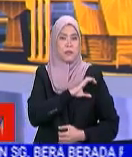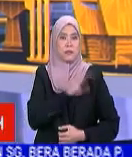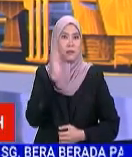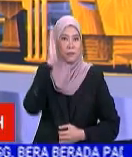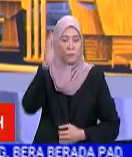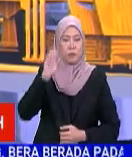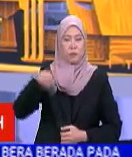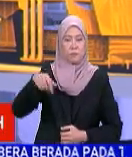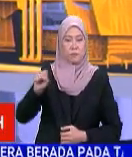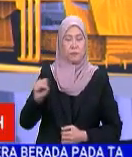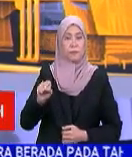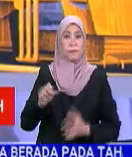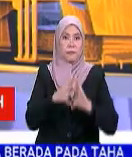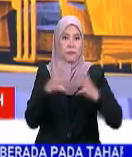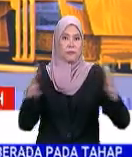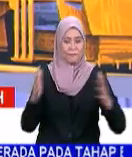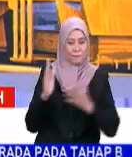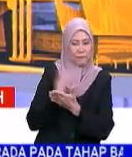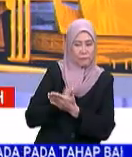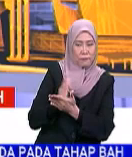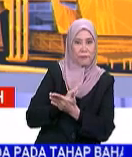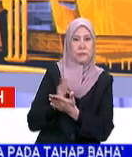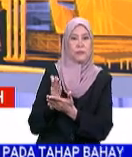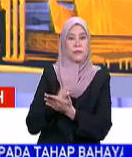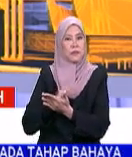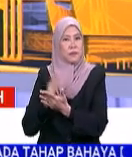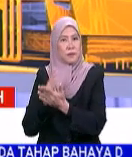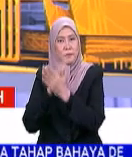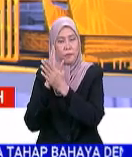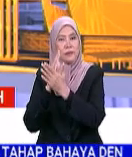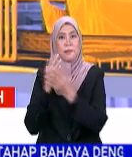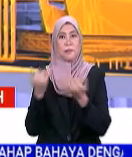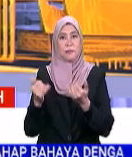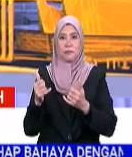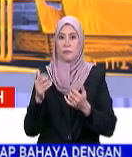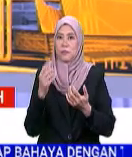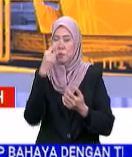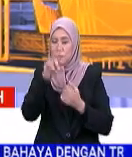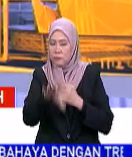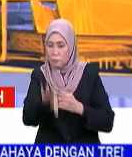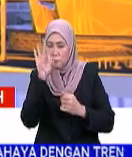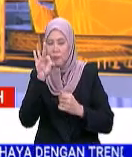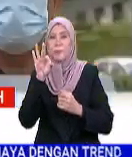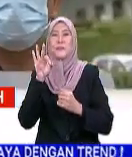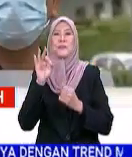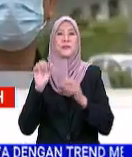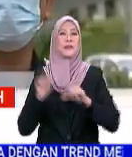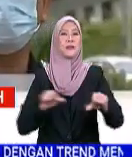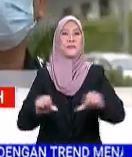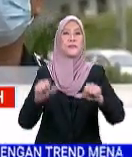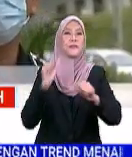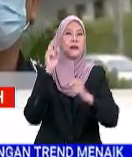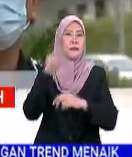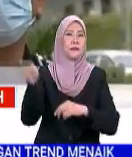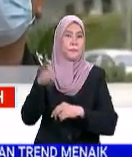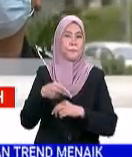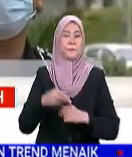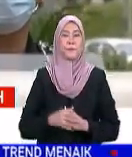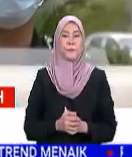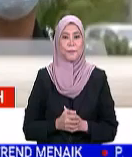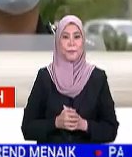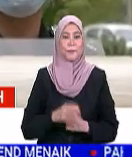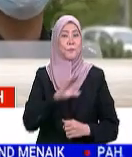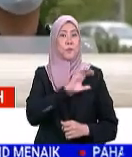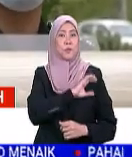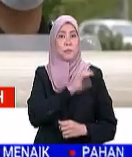besar-besaran dengan meningkatkan risiko bagi mengesan dan mengekang kegiatan haram itu ketua polis Pulau